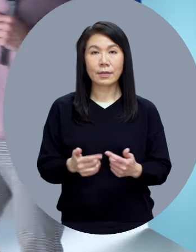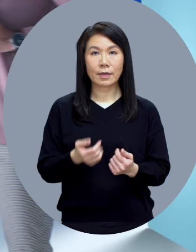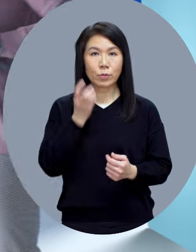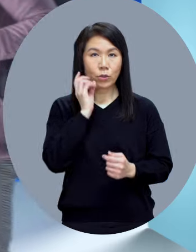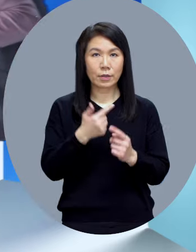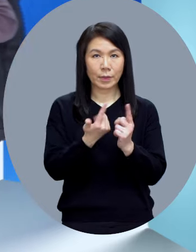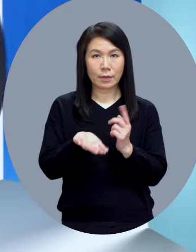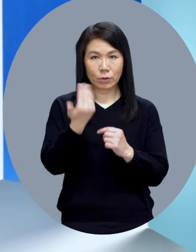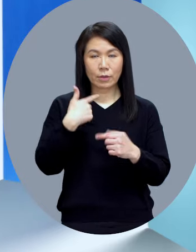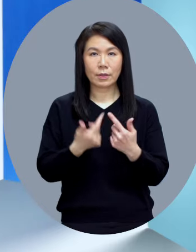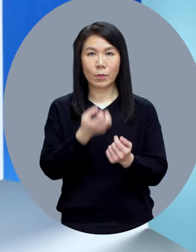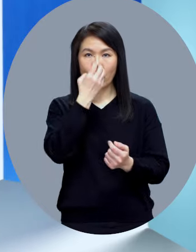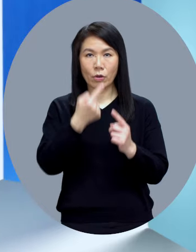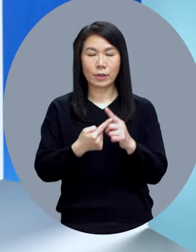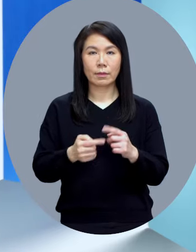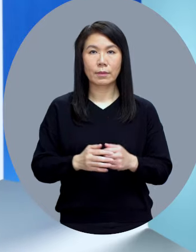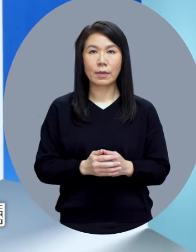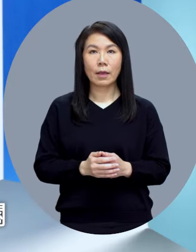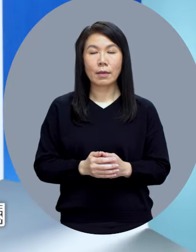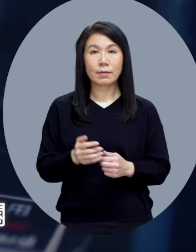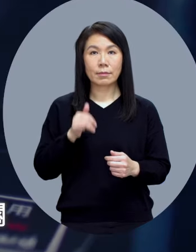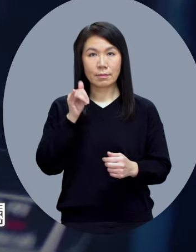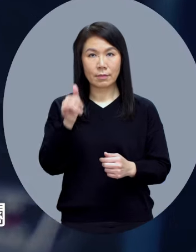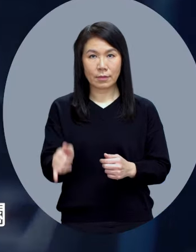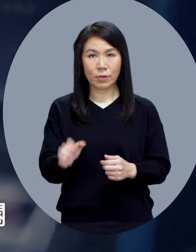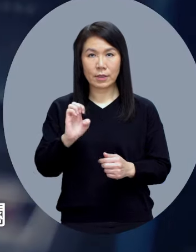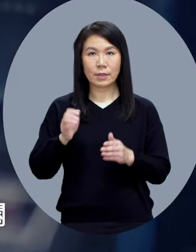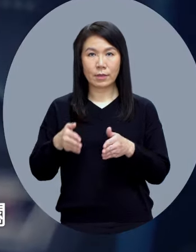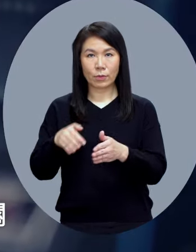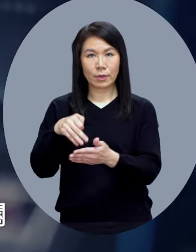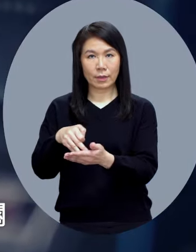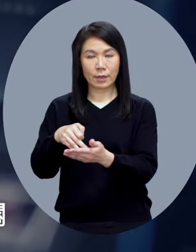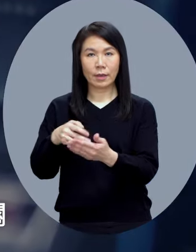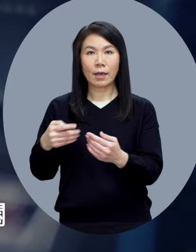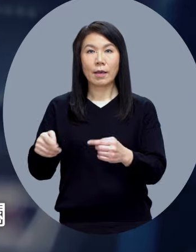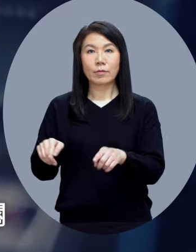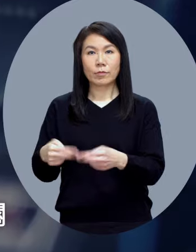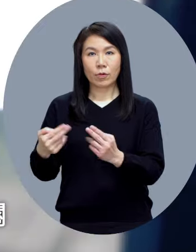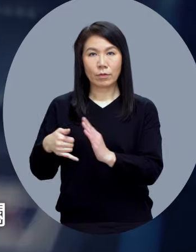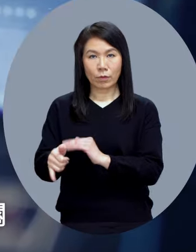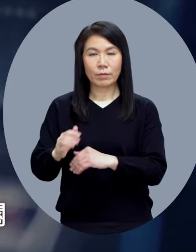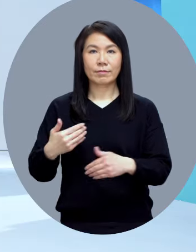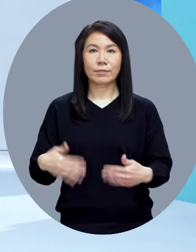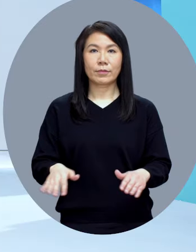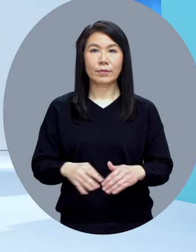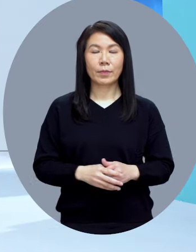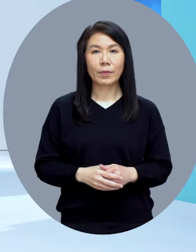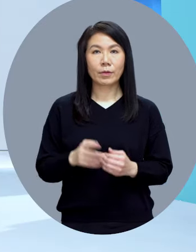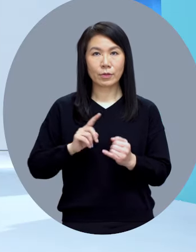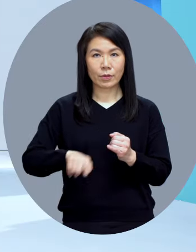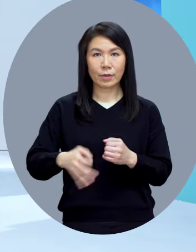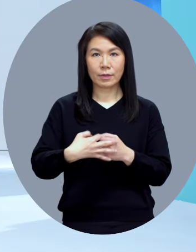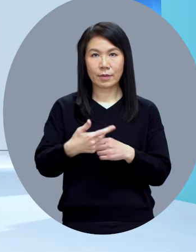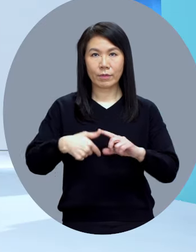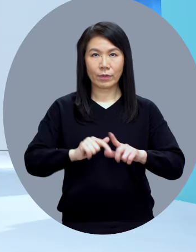用于18岁或以上合资格香港居民，就是直接到非足式医导登记，同步完成过关。最后